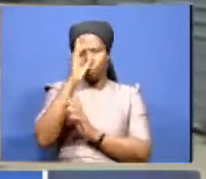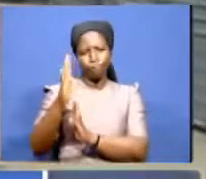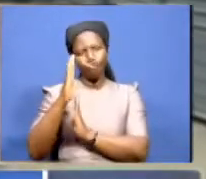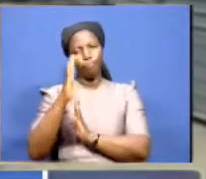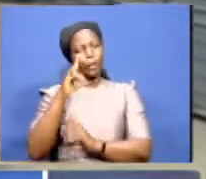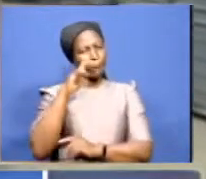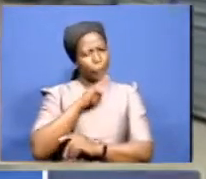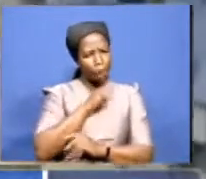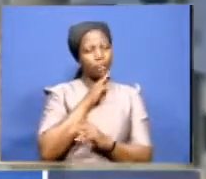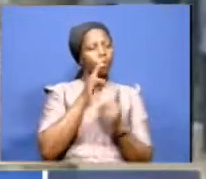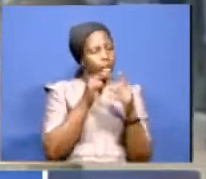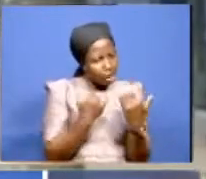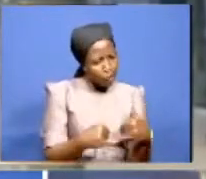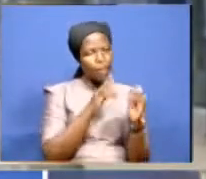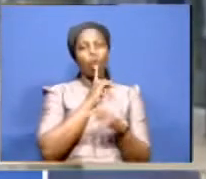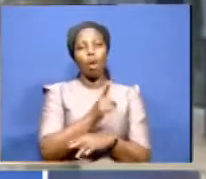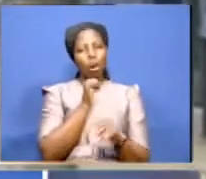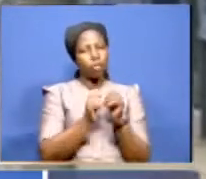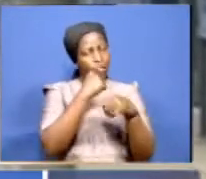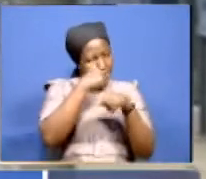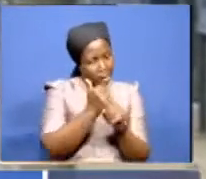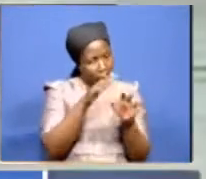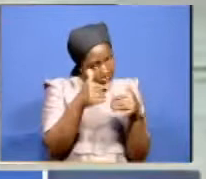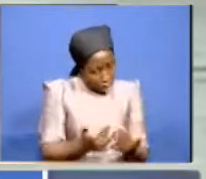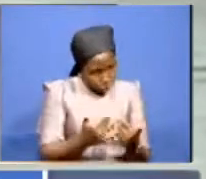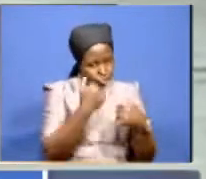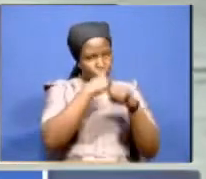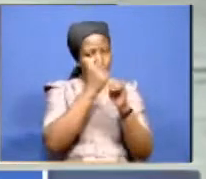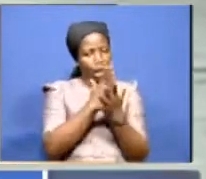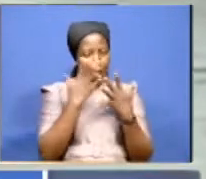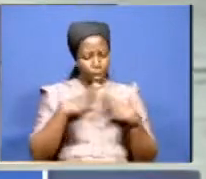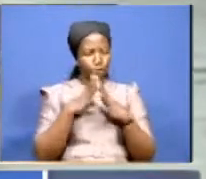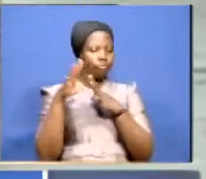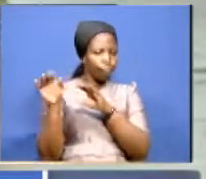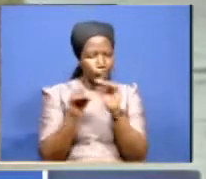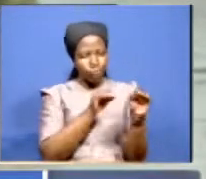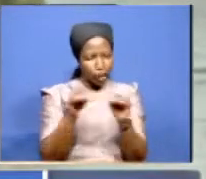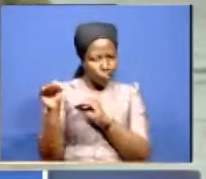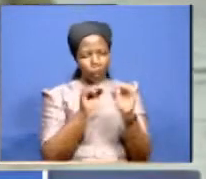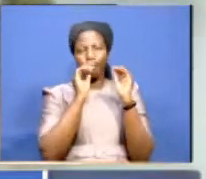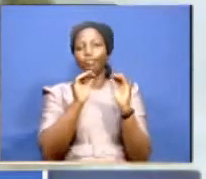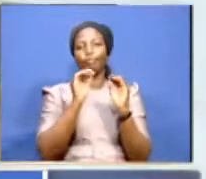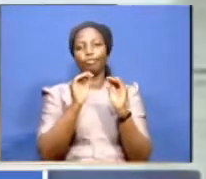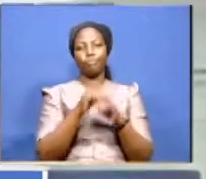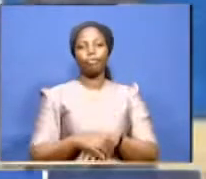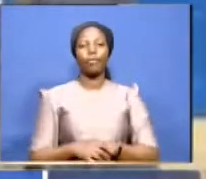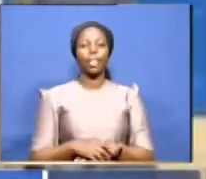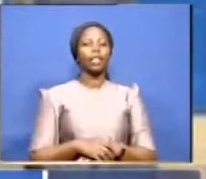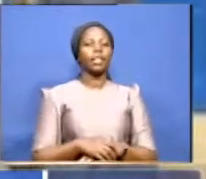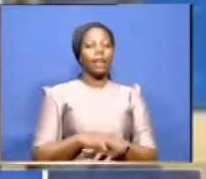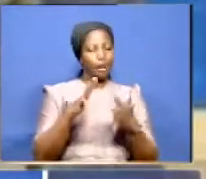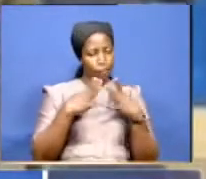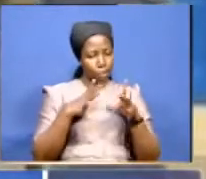agizo lililowekwa kwa kuziba vichochoro vyote kuhakikisha hakuna anayetoka wala kuingia mtaani humo. Wakaazi